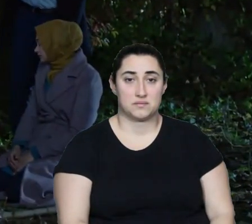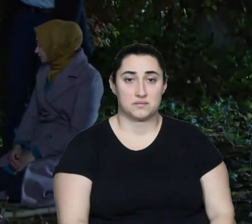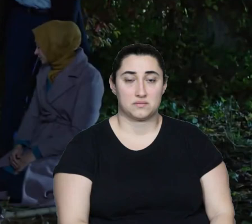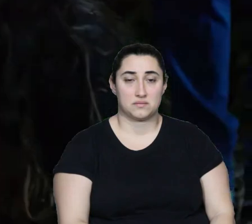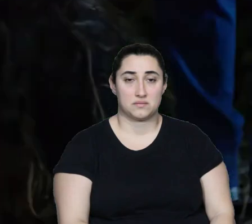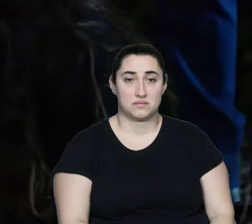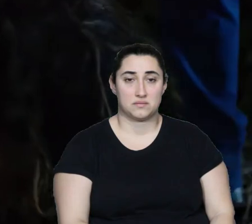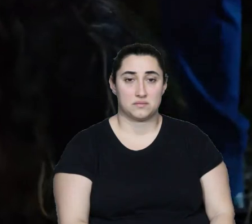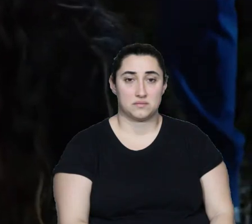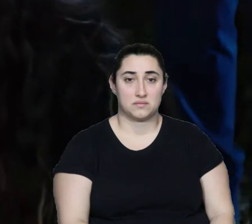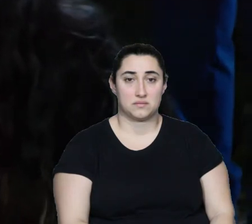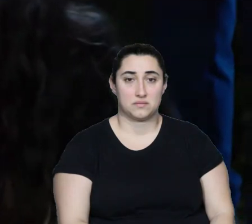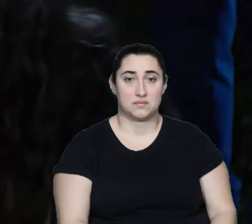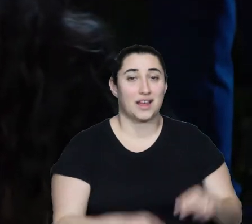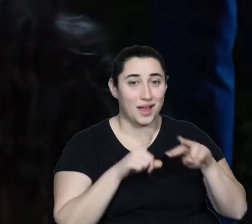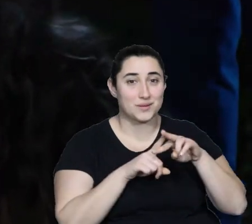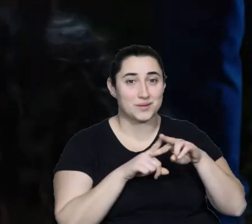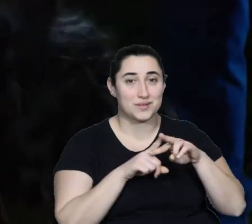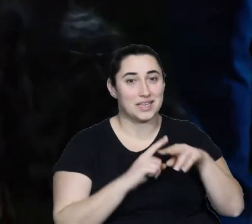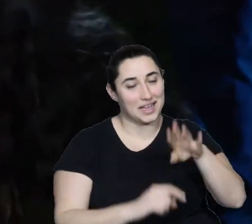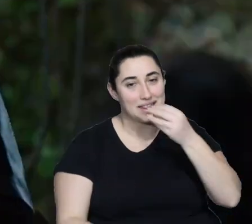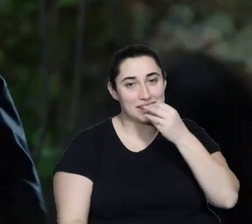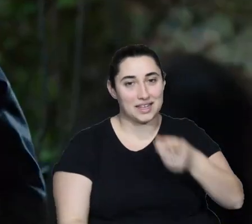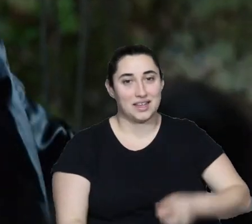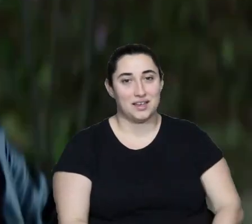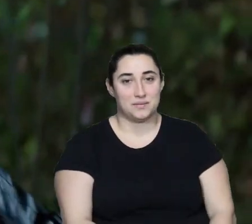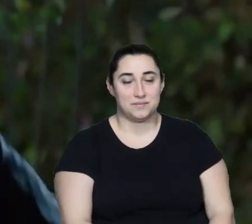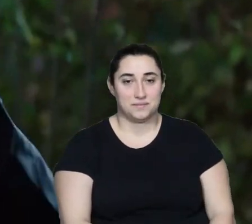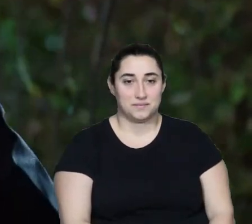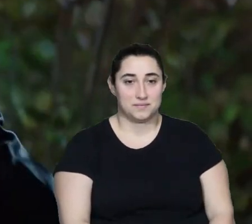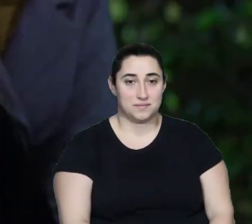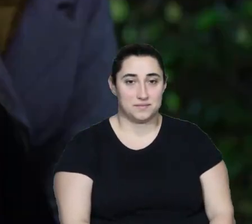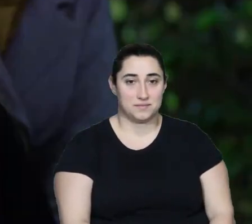çıkardı. Aysu, al bunu ye.